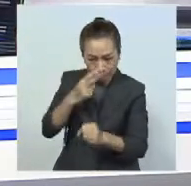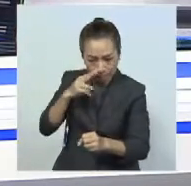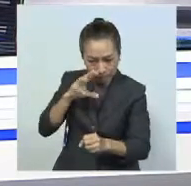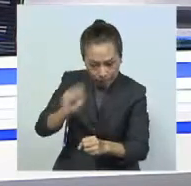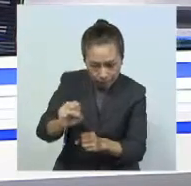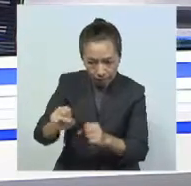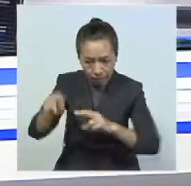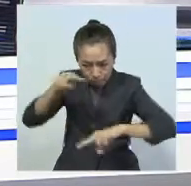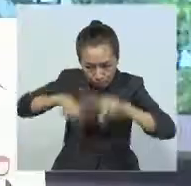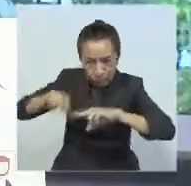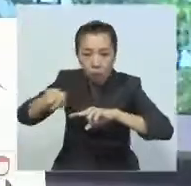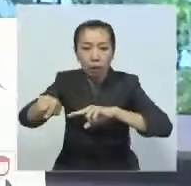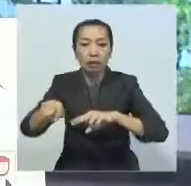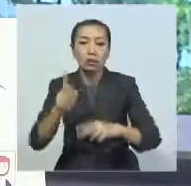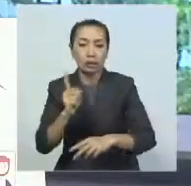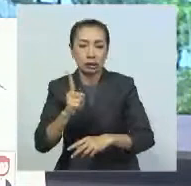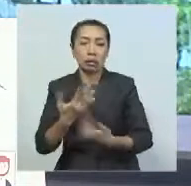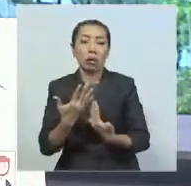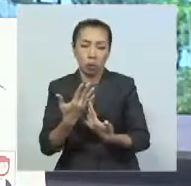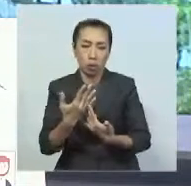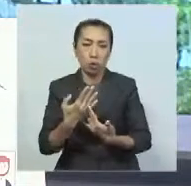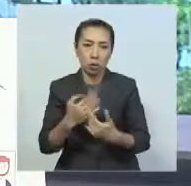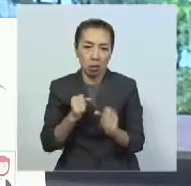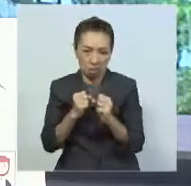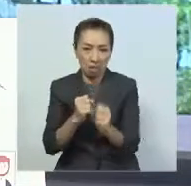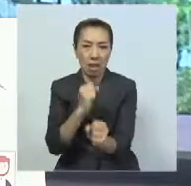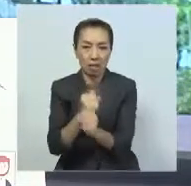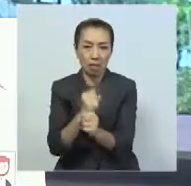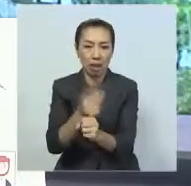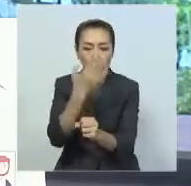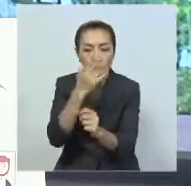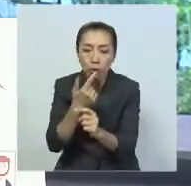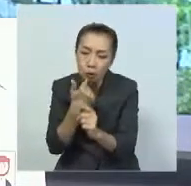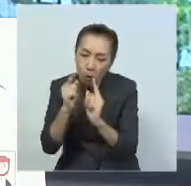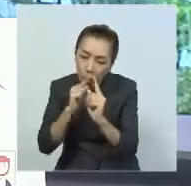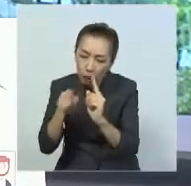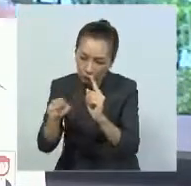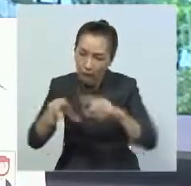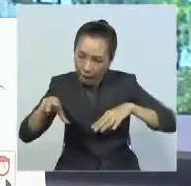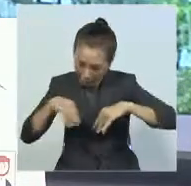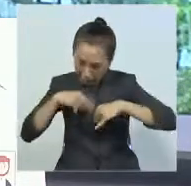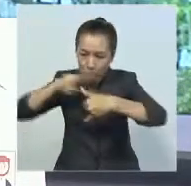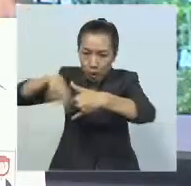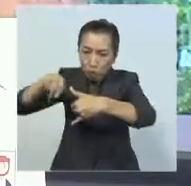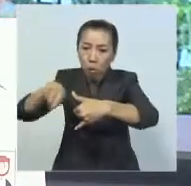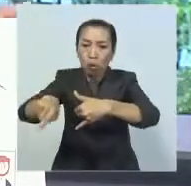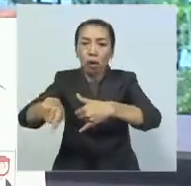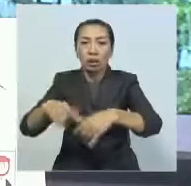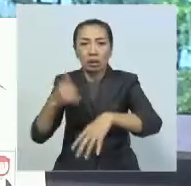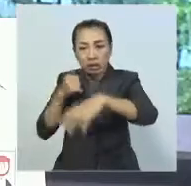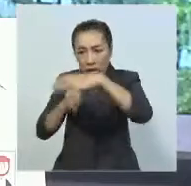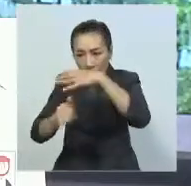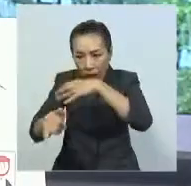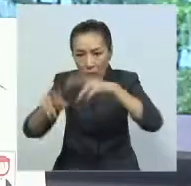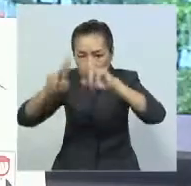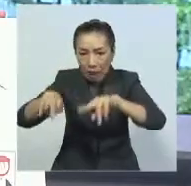ขอตรวจค้นจริงๆถือว่าเจ้าหน้าที่ต้องใช้ความพยายามมากเพราะกว่าจะพูดได้ให้ยินยอมให้ตรวจค้นกว่าจะเข้าไปตรว